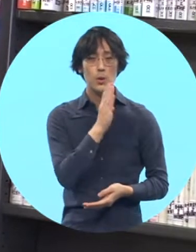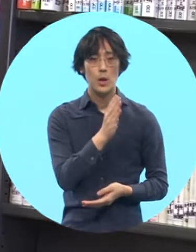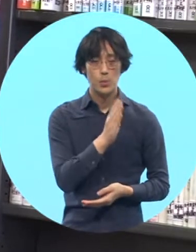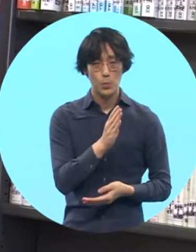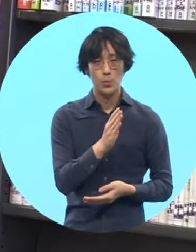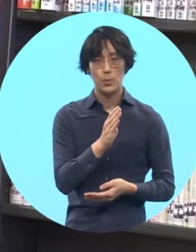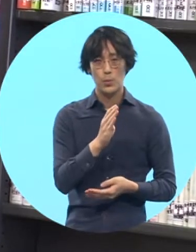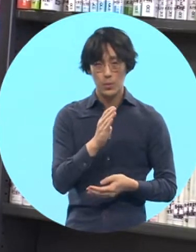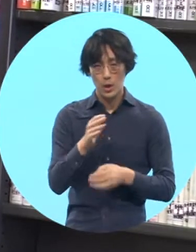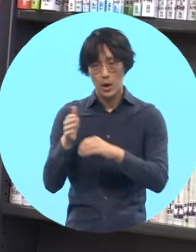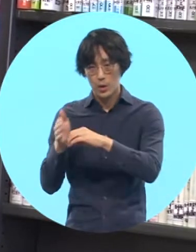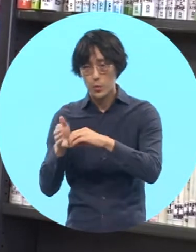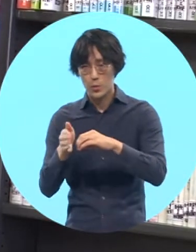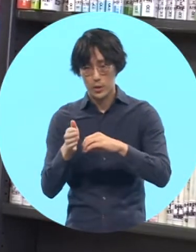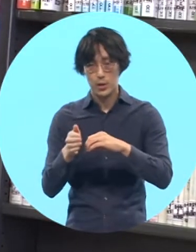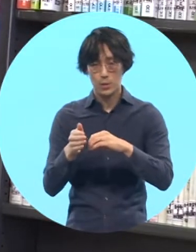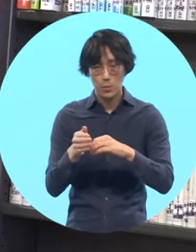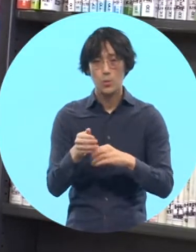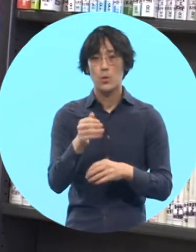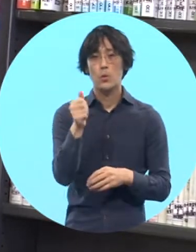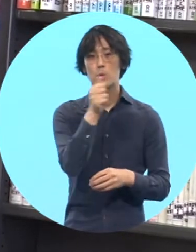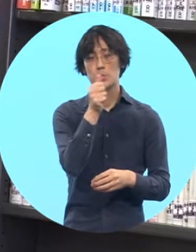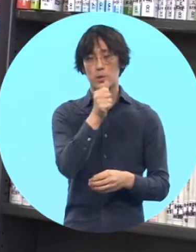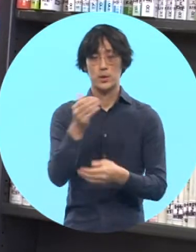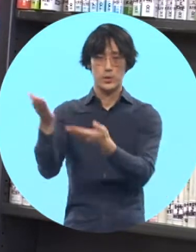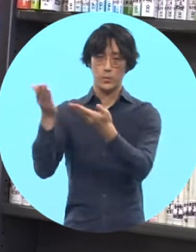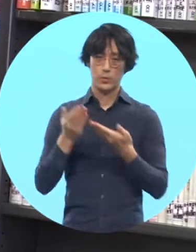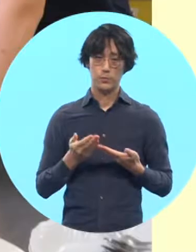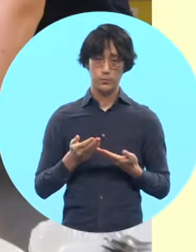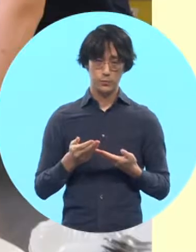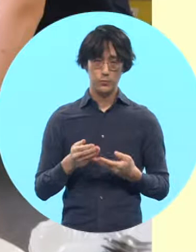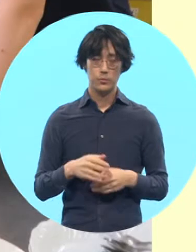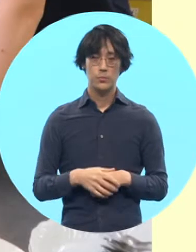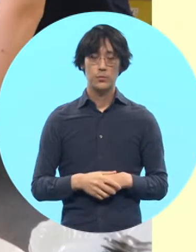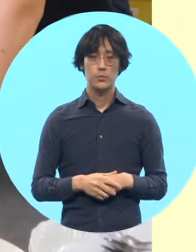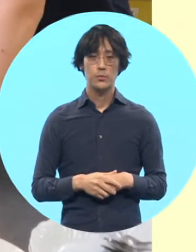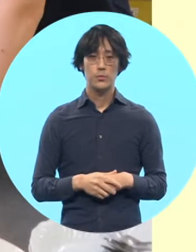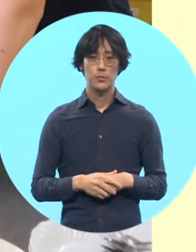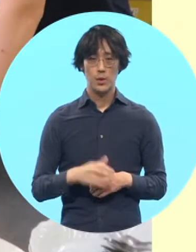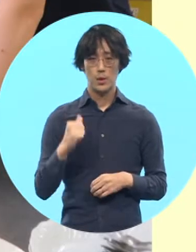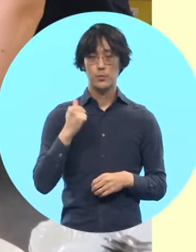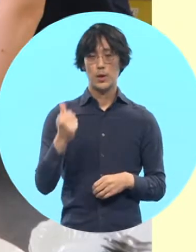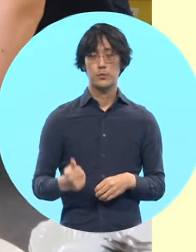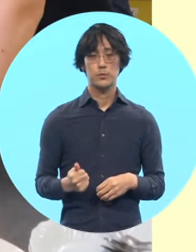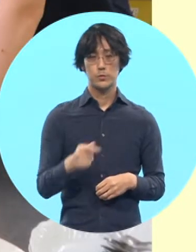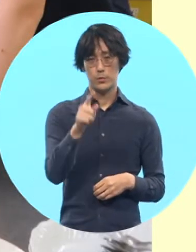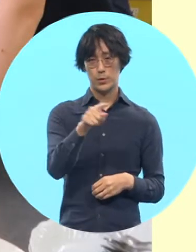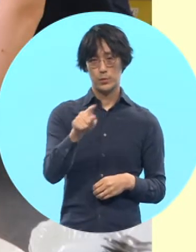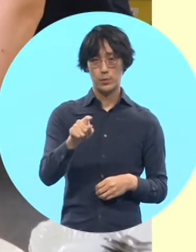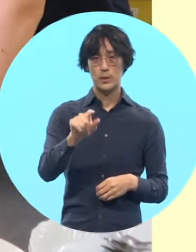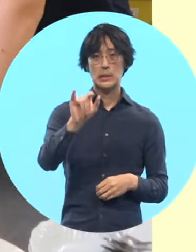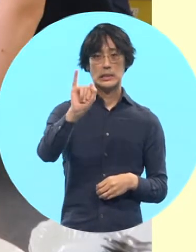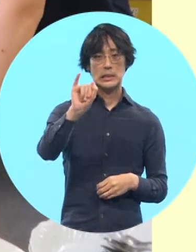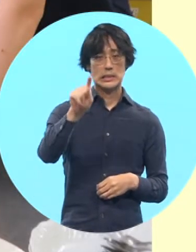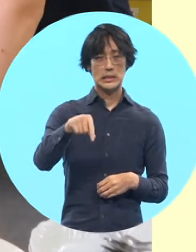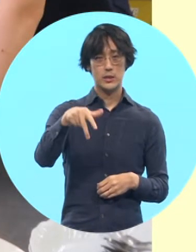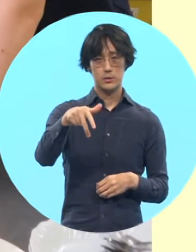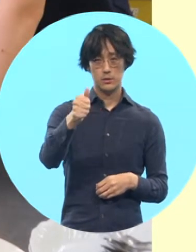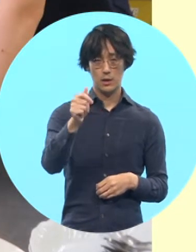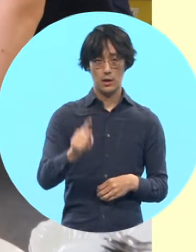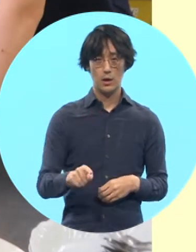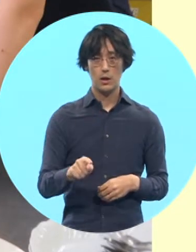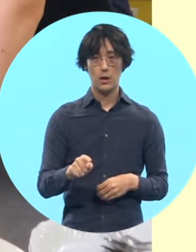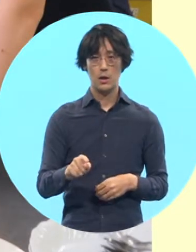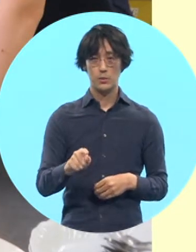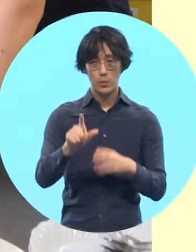語ですとか料理とかを、学ぶ講座となっています。フランスの方にイースターの時期にフランスで食べ